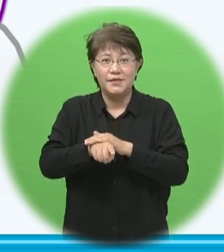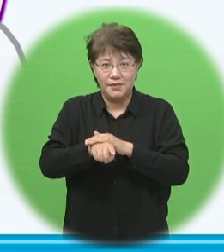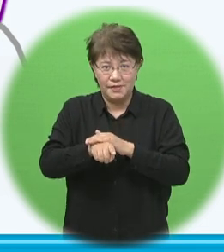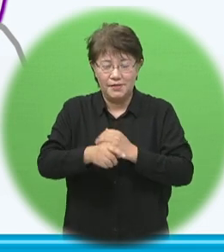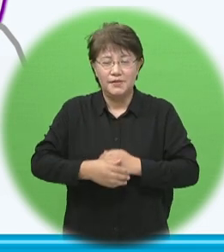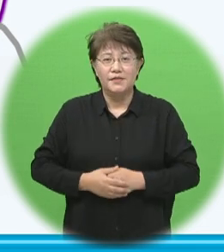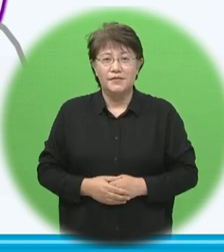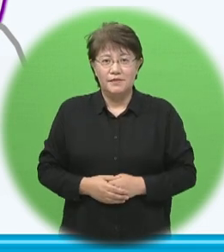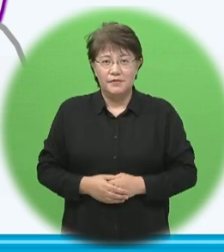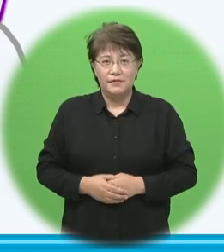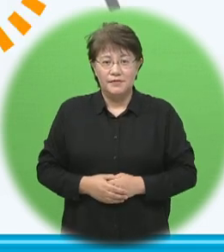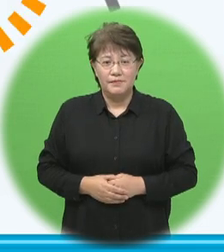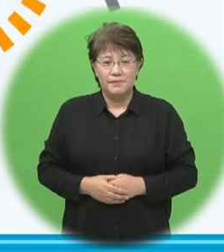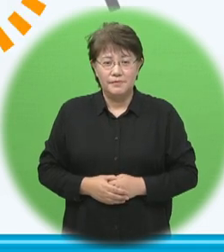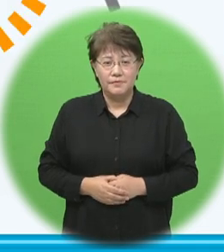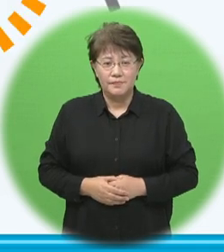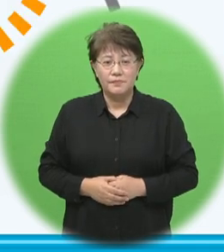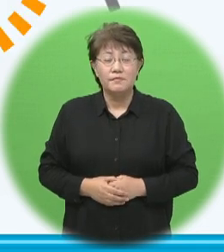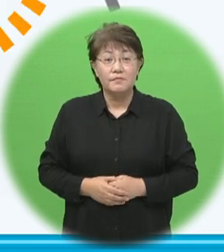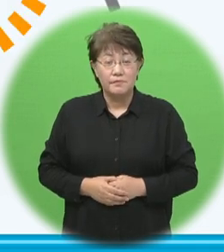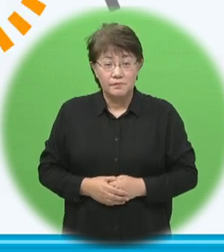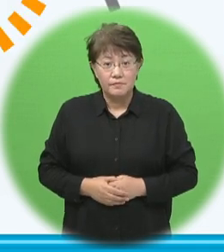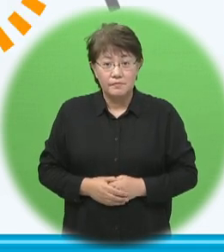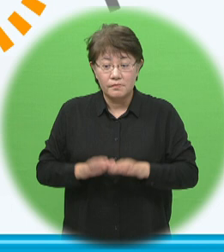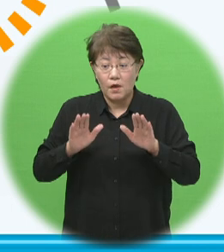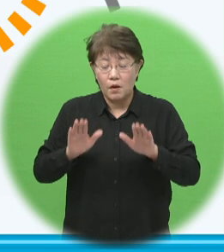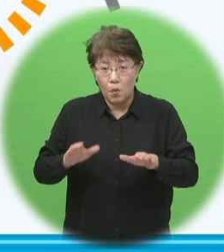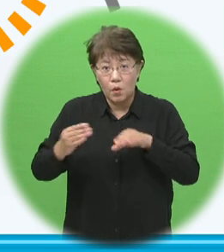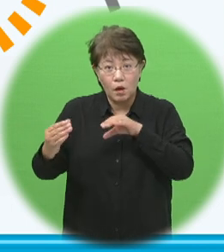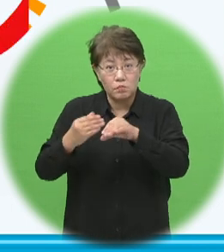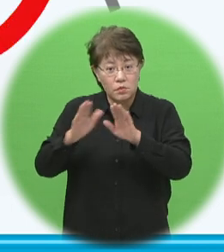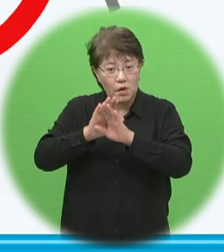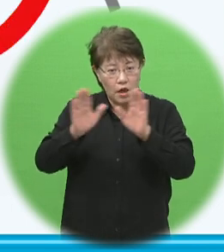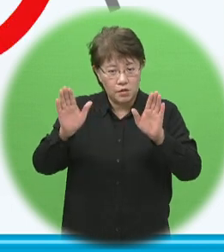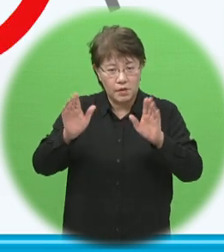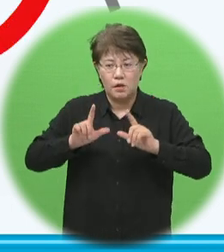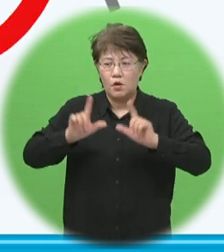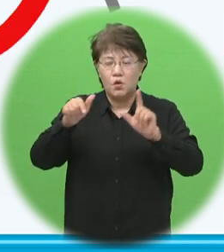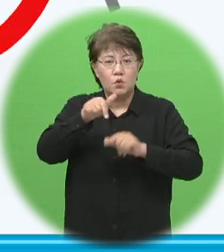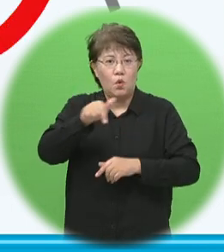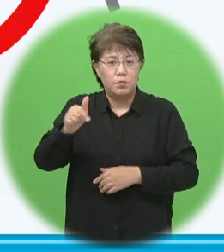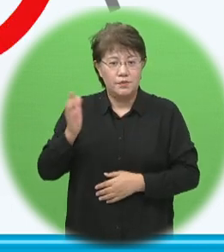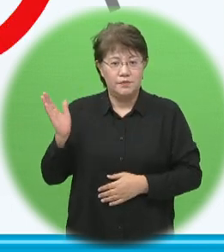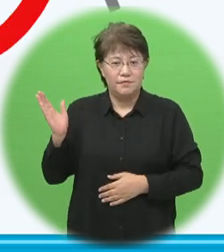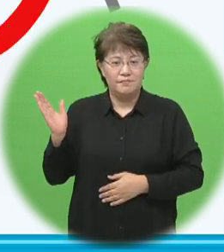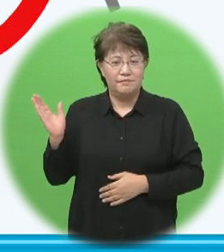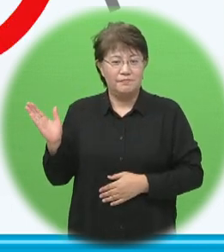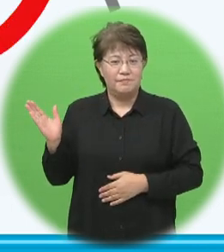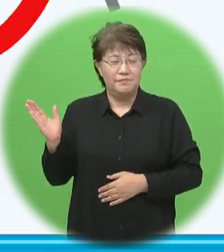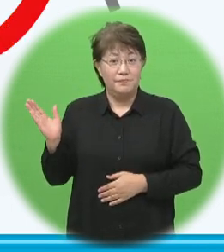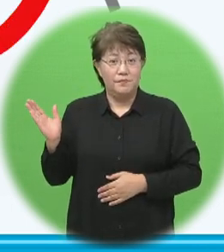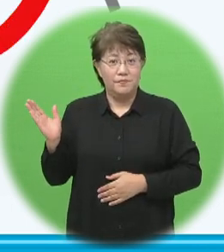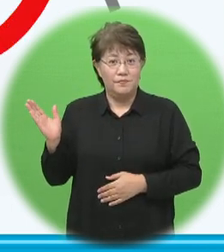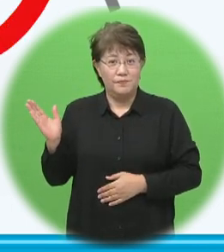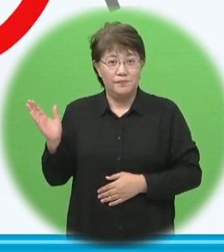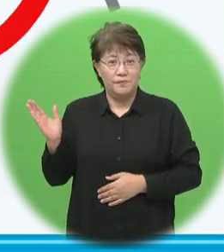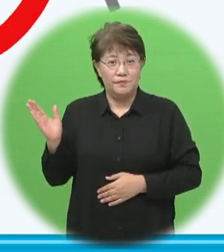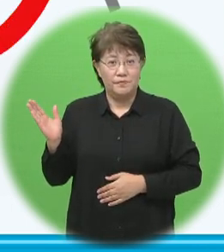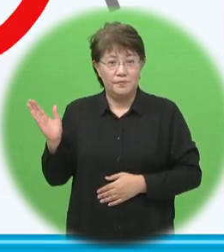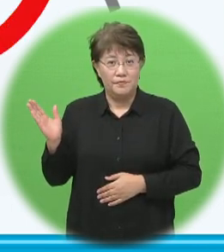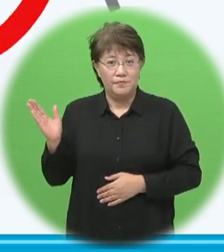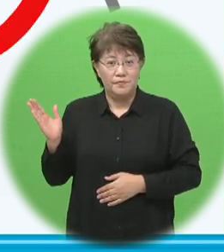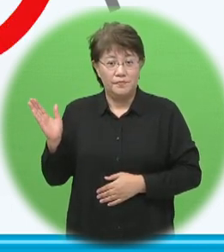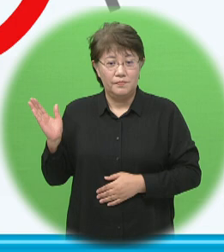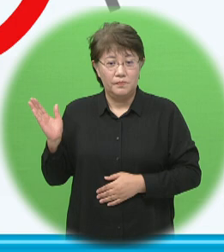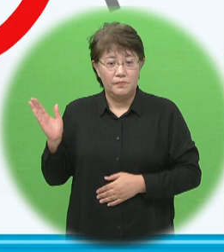進められています。開通したのは東部区間の西下条から落合西インターチェンジ